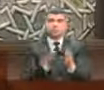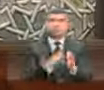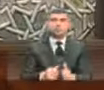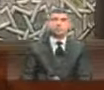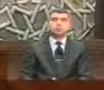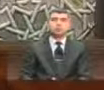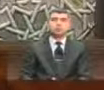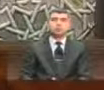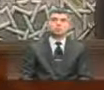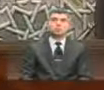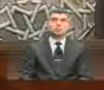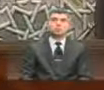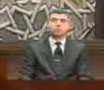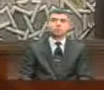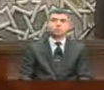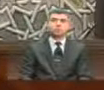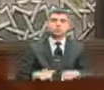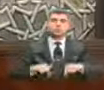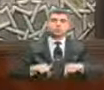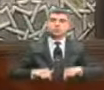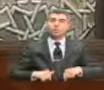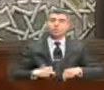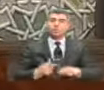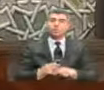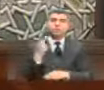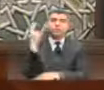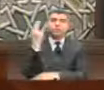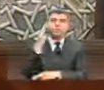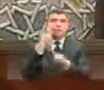سمحت لنا السادة النواب. تفضل السيد الوزير المحترم.